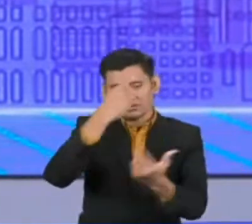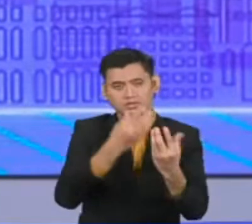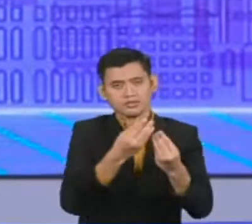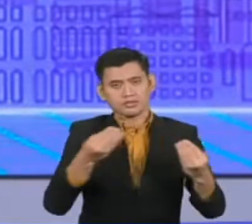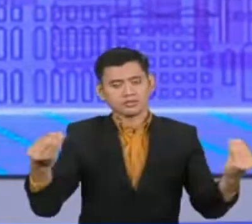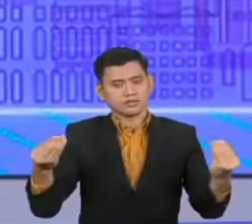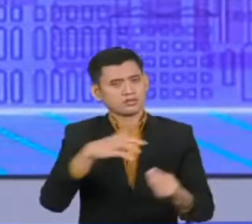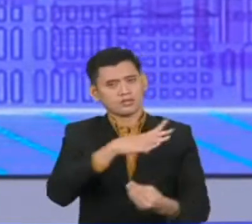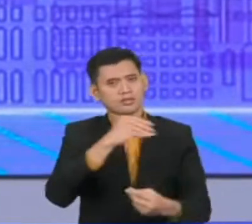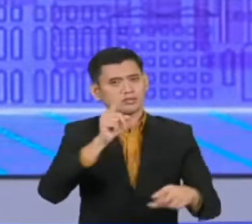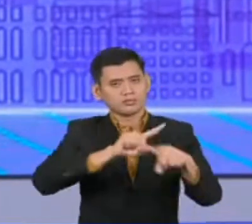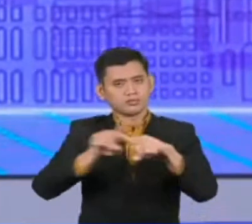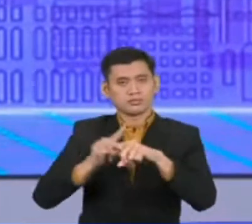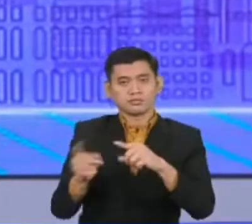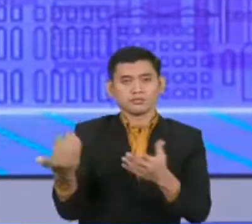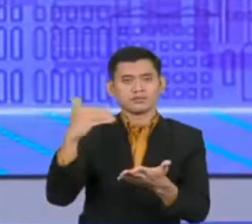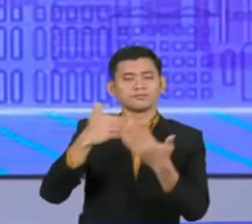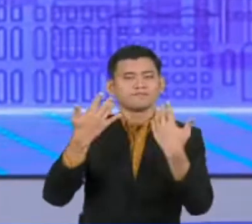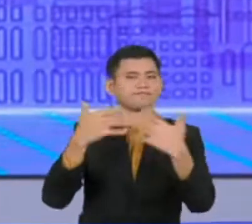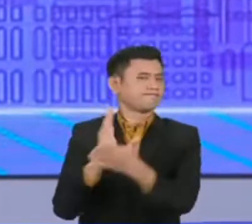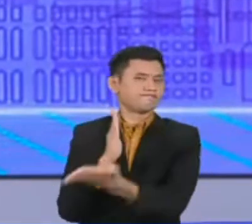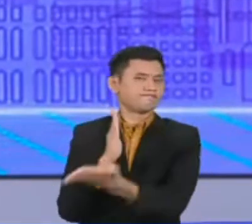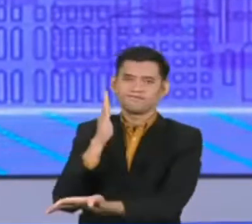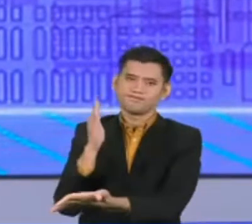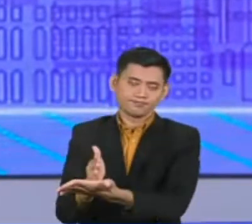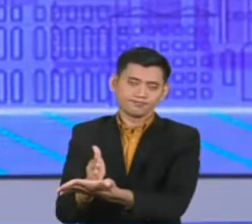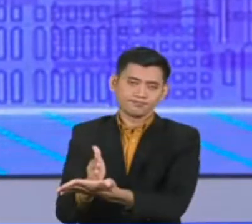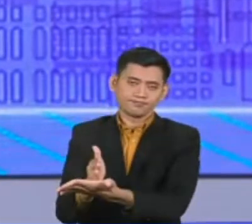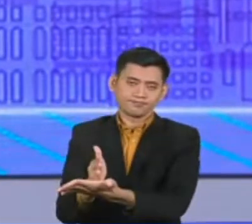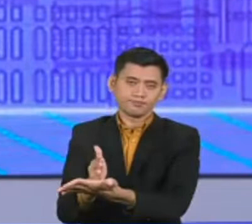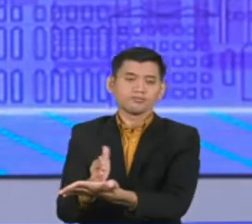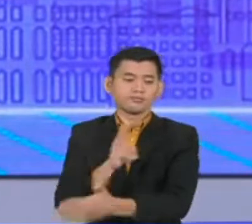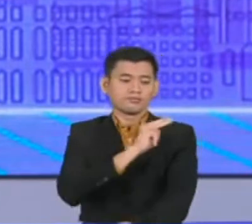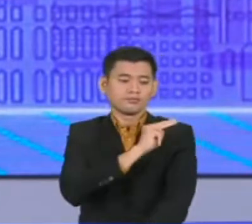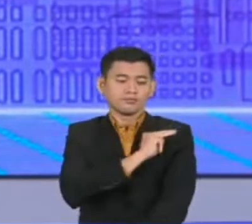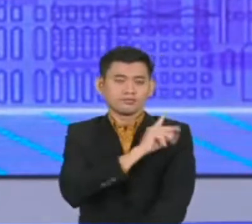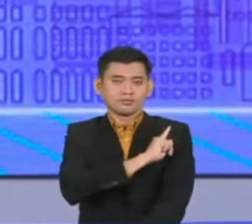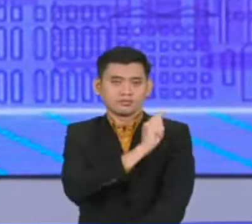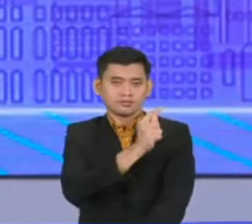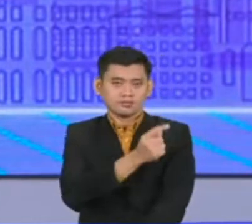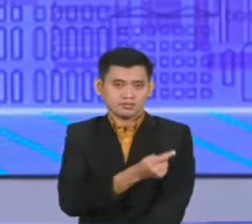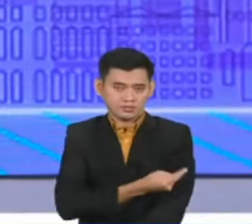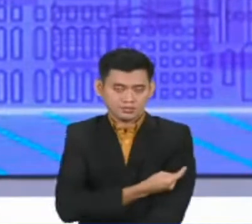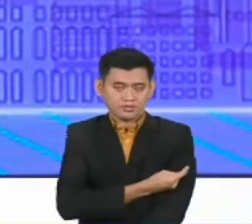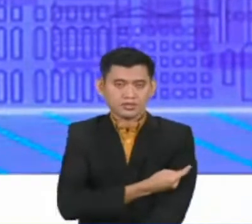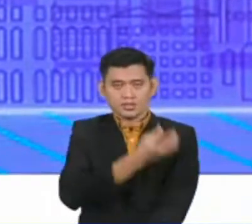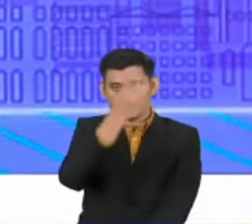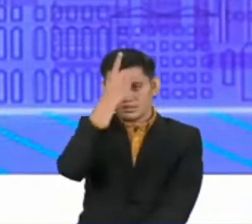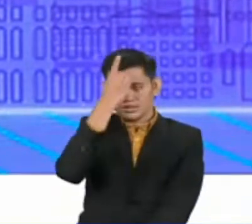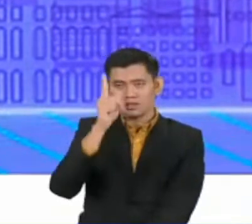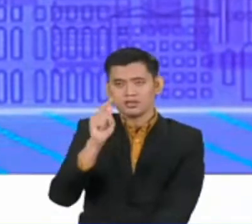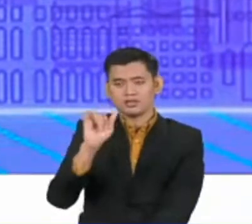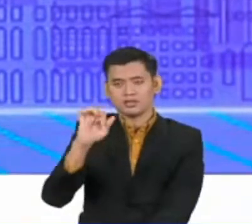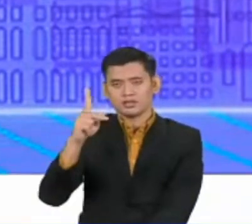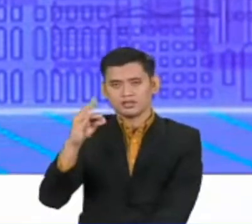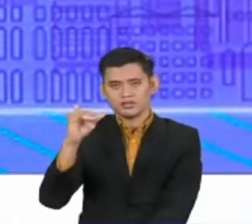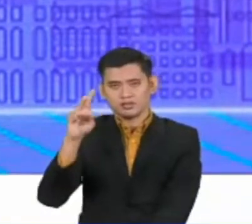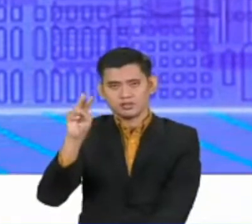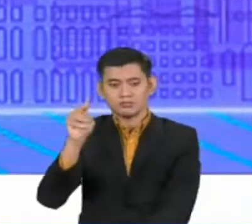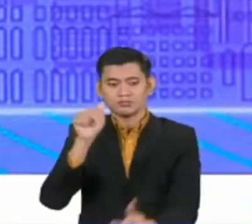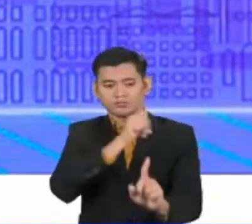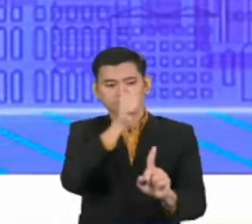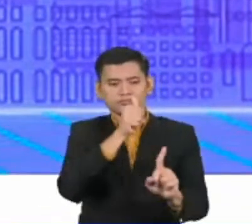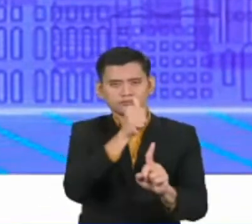atau sebagainya telah dihentikan. Menteri Tenaga dan Sumber Asli Dato' Sri Taqiyuddin Hassan berkata arahan tegas